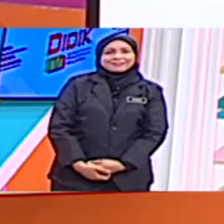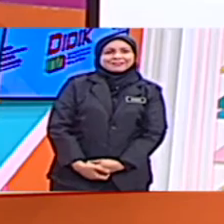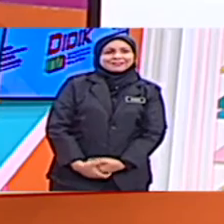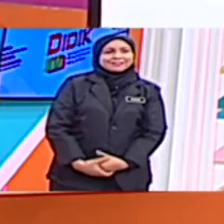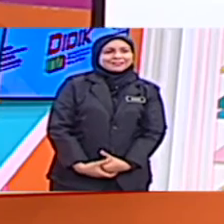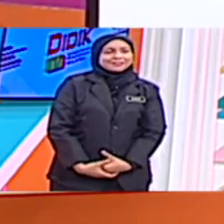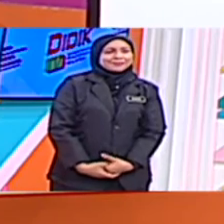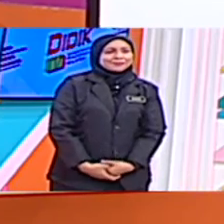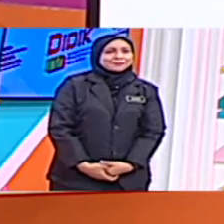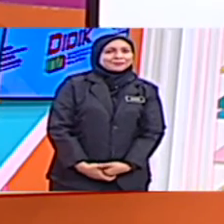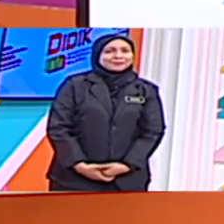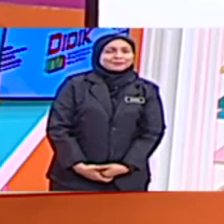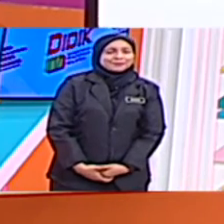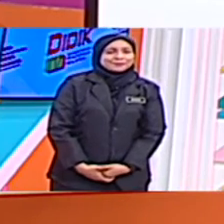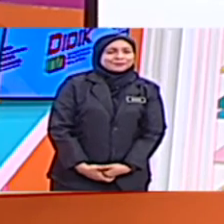Tak bawah ni.